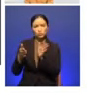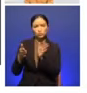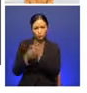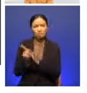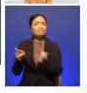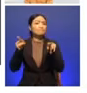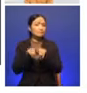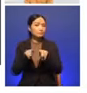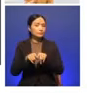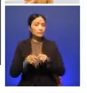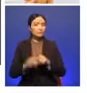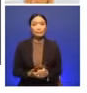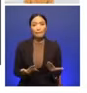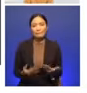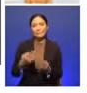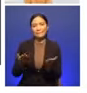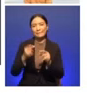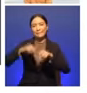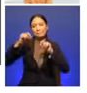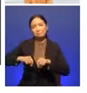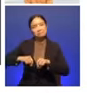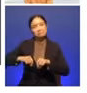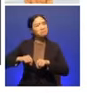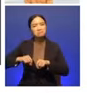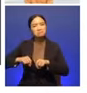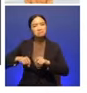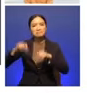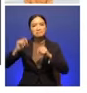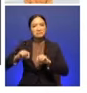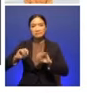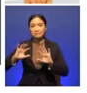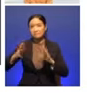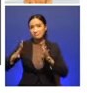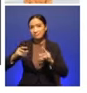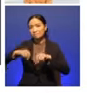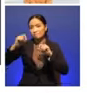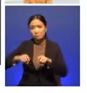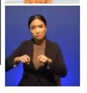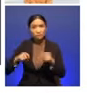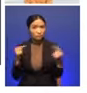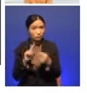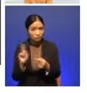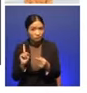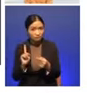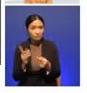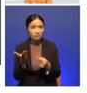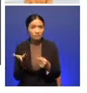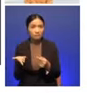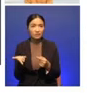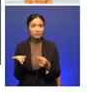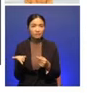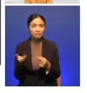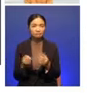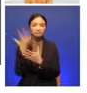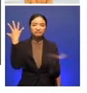ศนะครับที่ไม่ได้ลงนามนะครับลงเพื่อนบ้างไม่ได้ลงนามในเรื่องของการจะไม่ตัดไม้